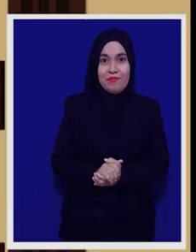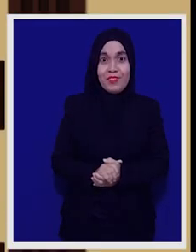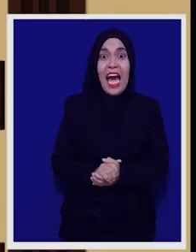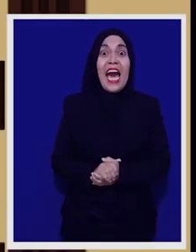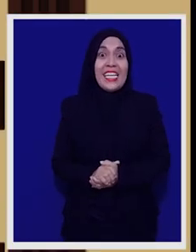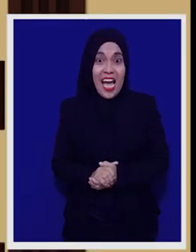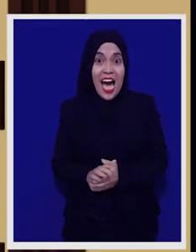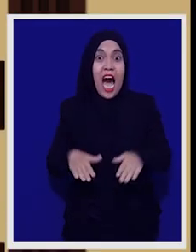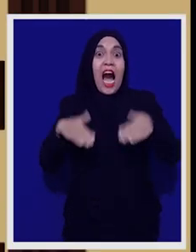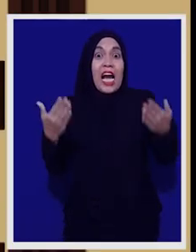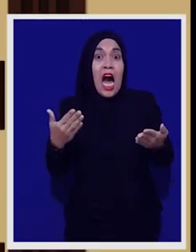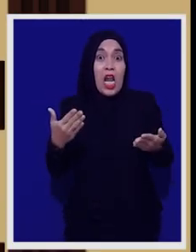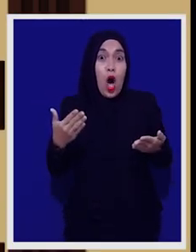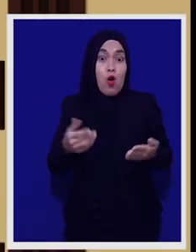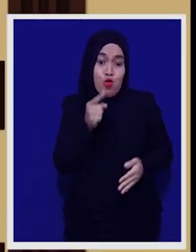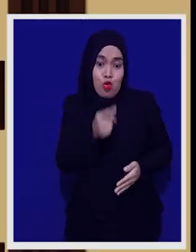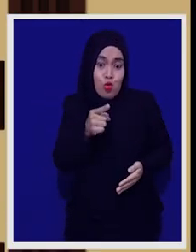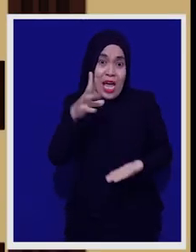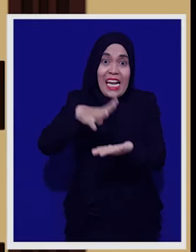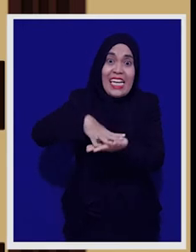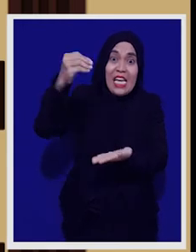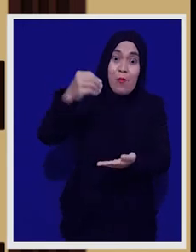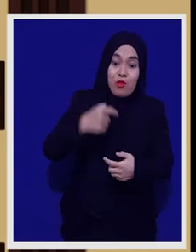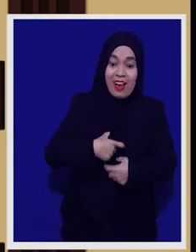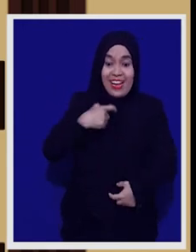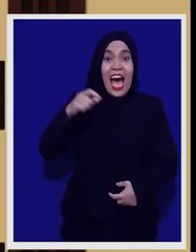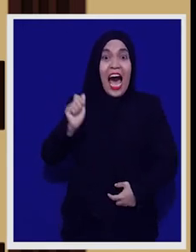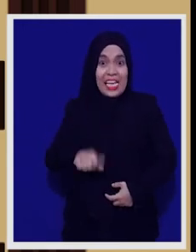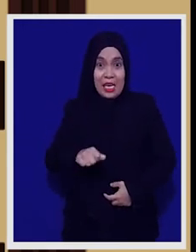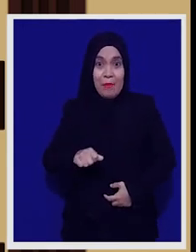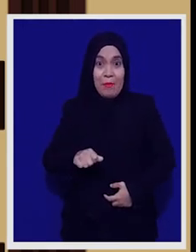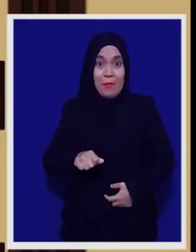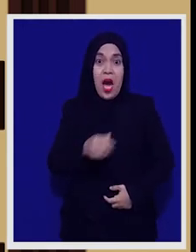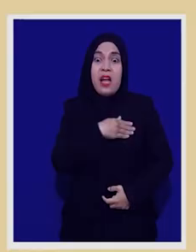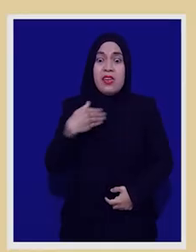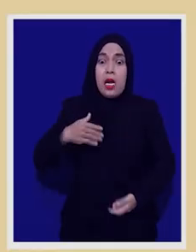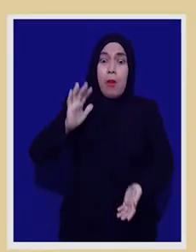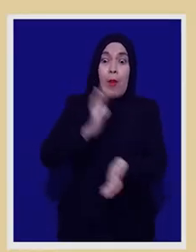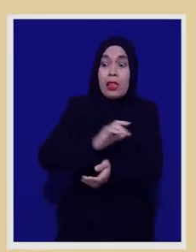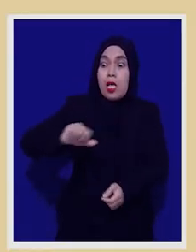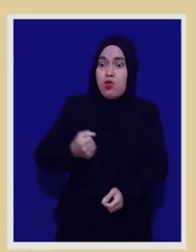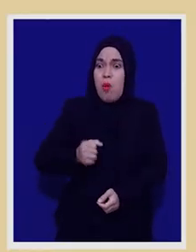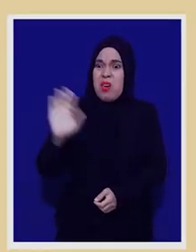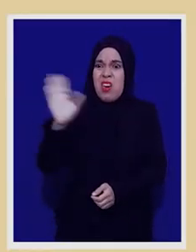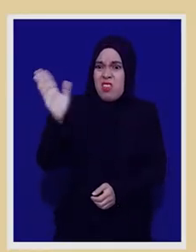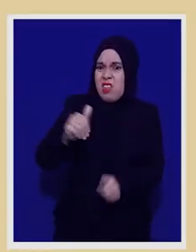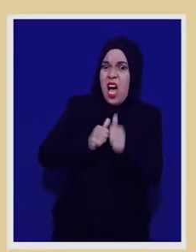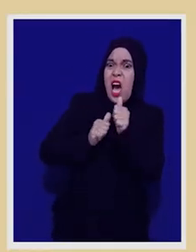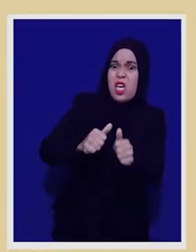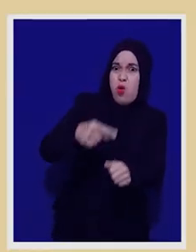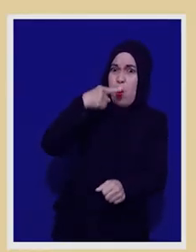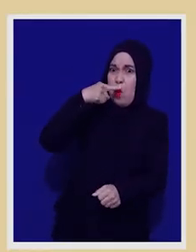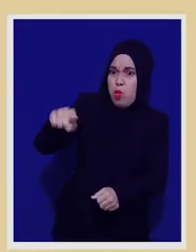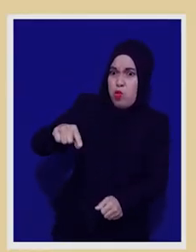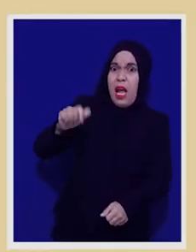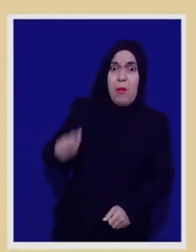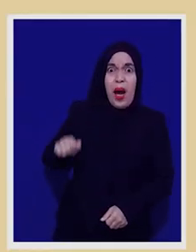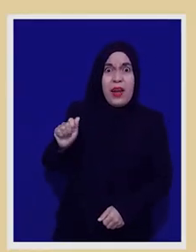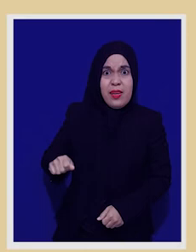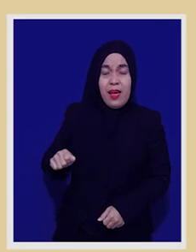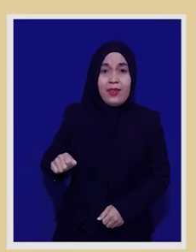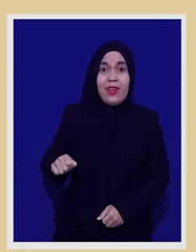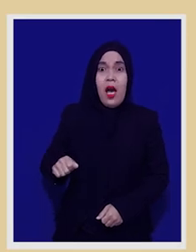Nah, jika tuntutan Anda dikabulkan oleh majelis hakim dan mantan suami Anda tidak melaksanakan amar putusan